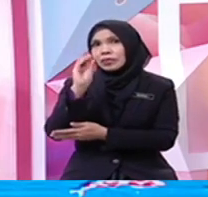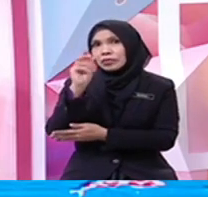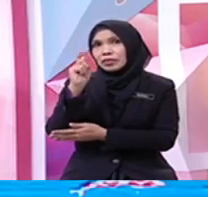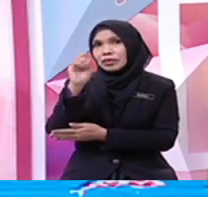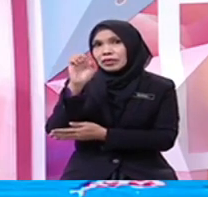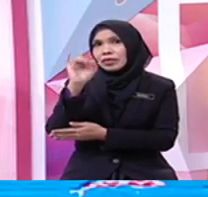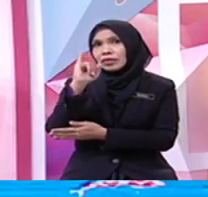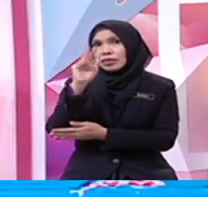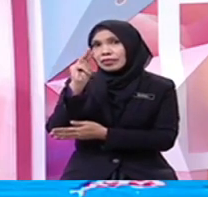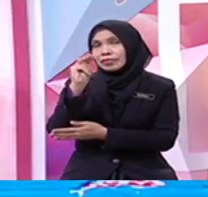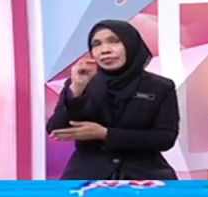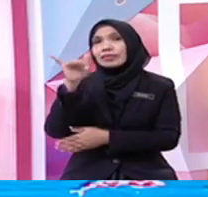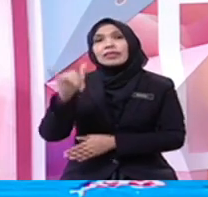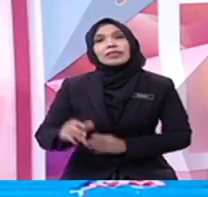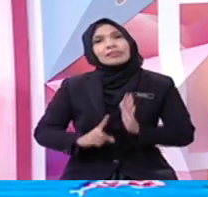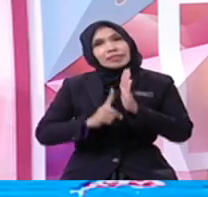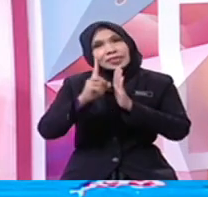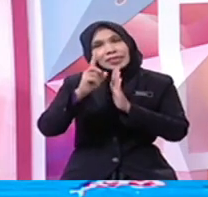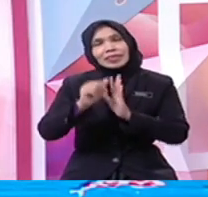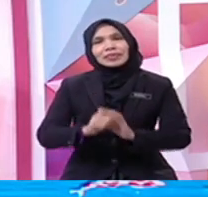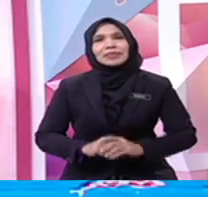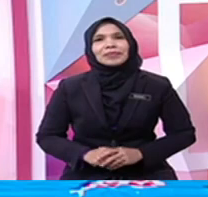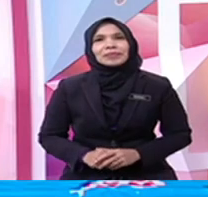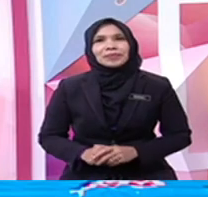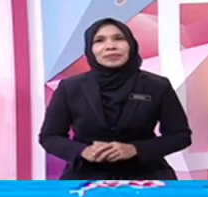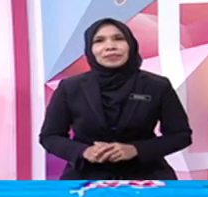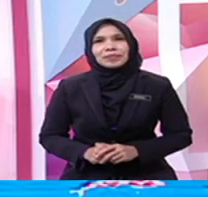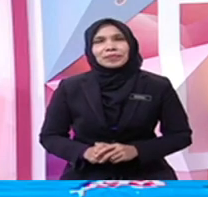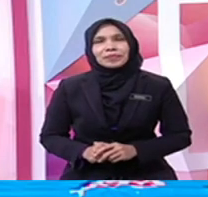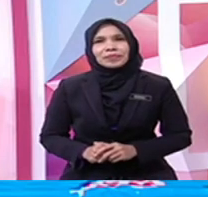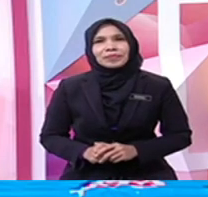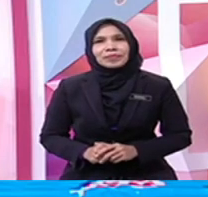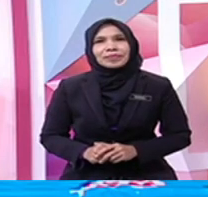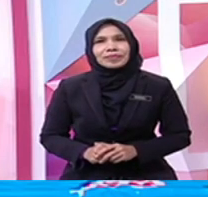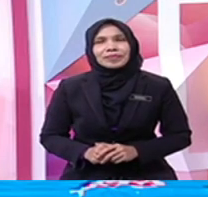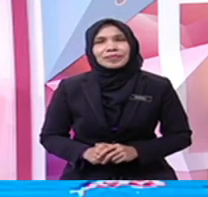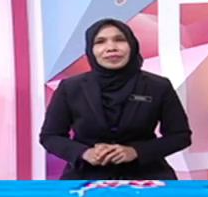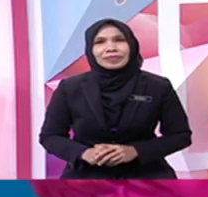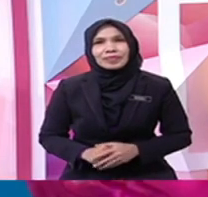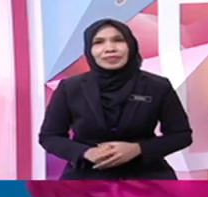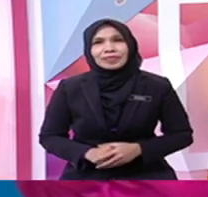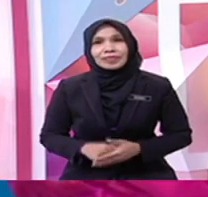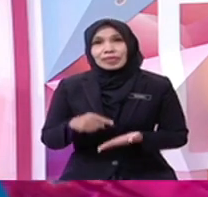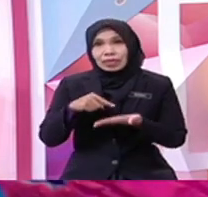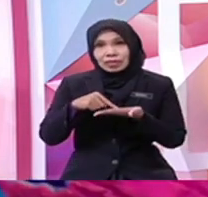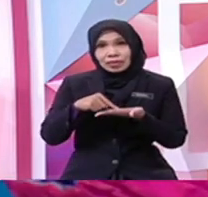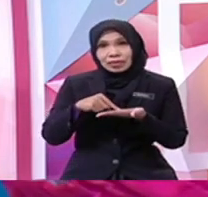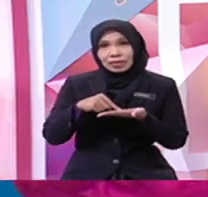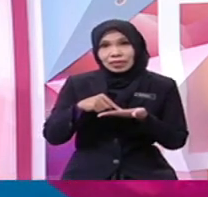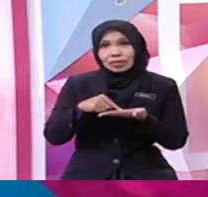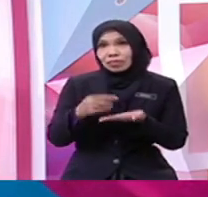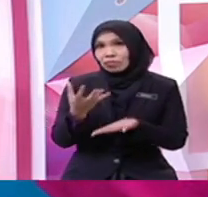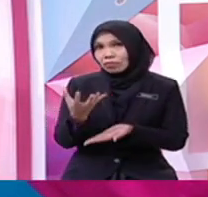oke seterusnya Teguh ini saya tahu aku tuh hal ini ada